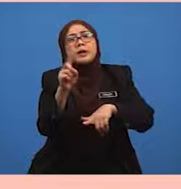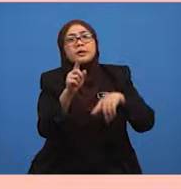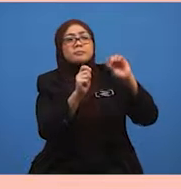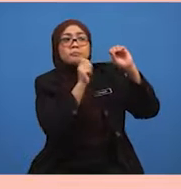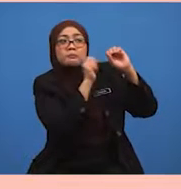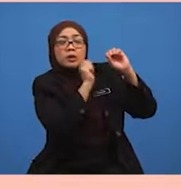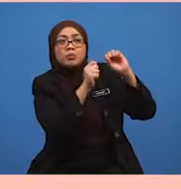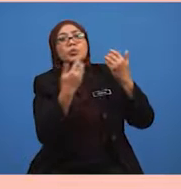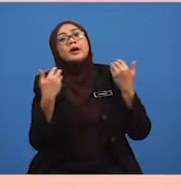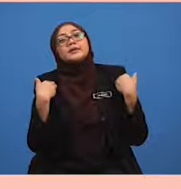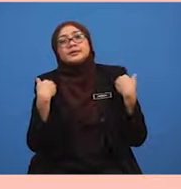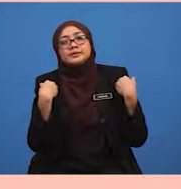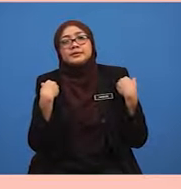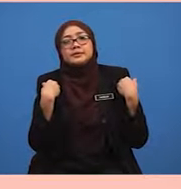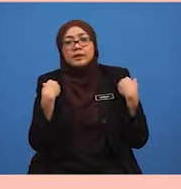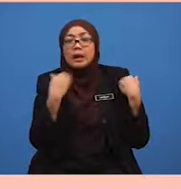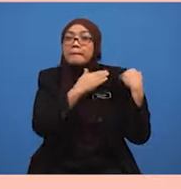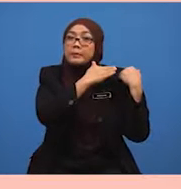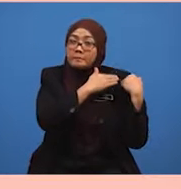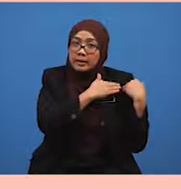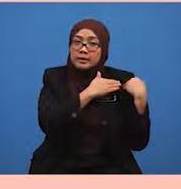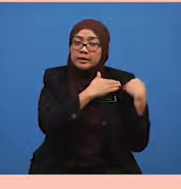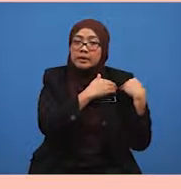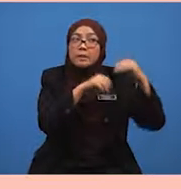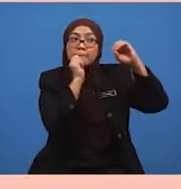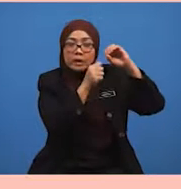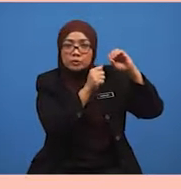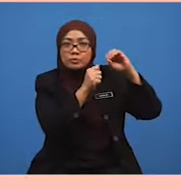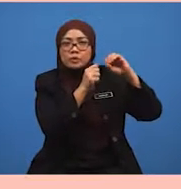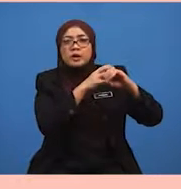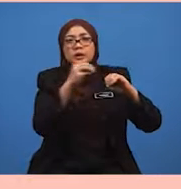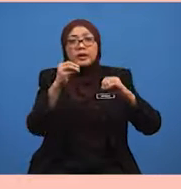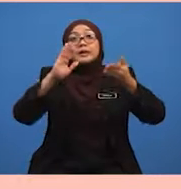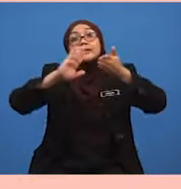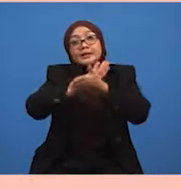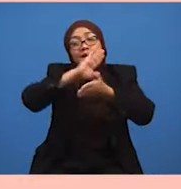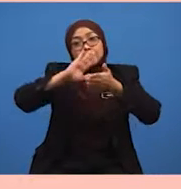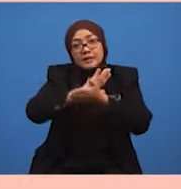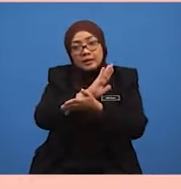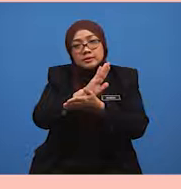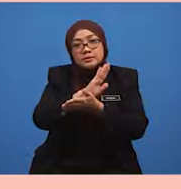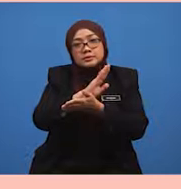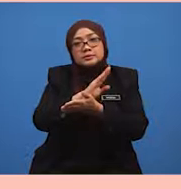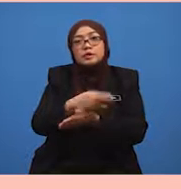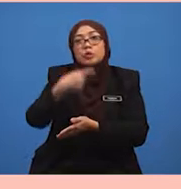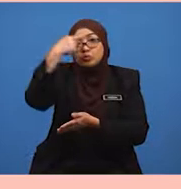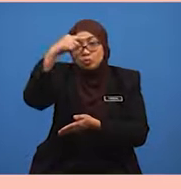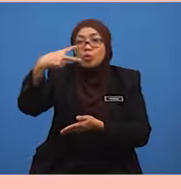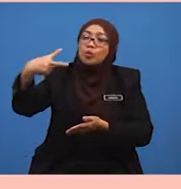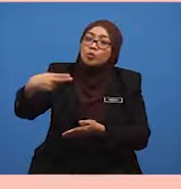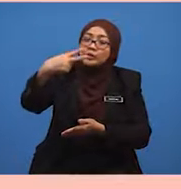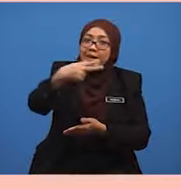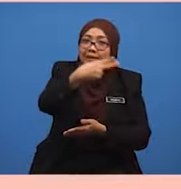adalah beban untuk tukul. Dan kedudukan kertas adalah beban untuk gunting. Senang